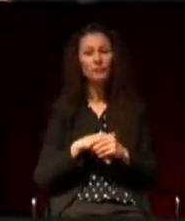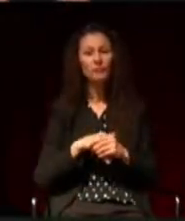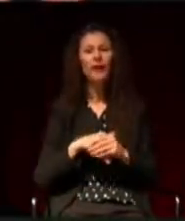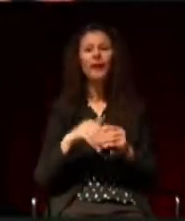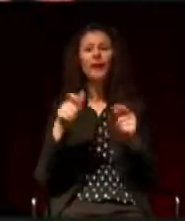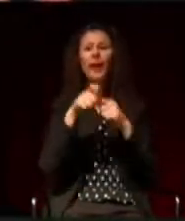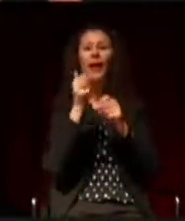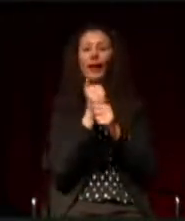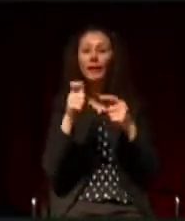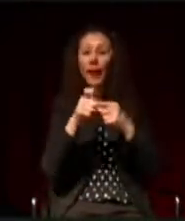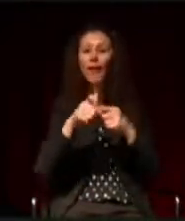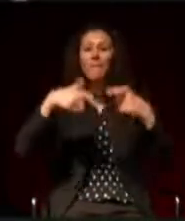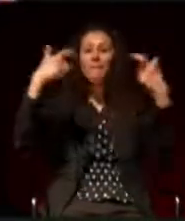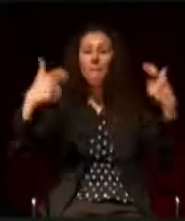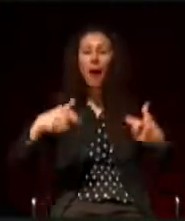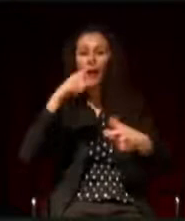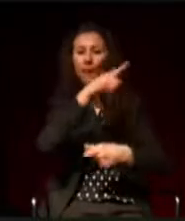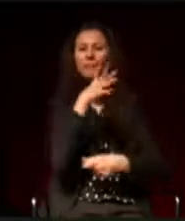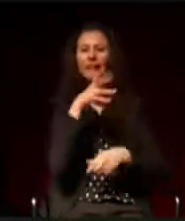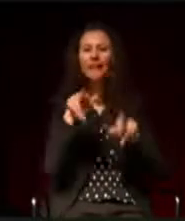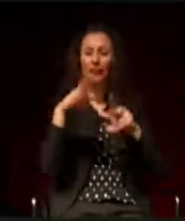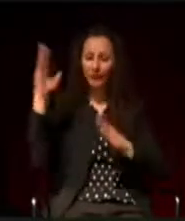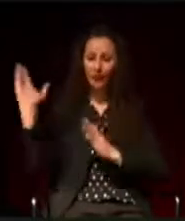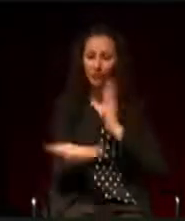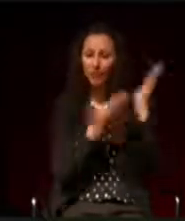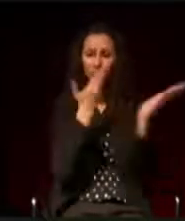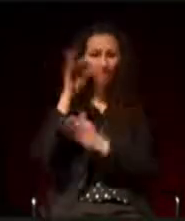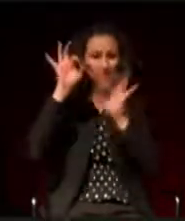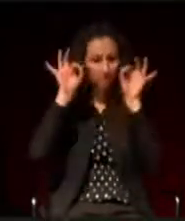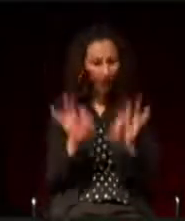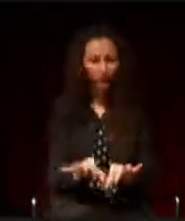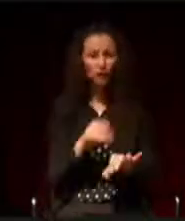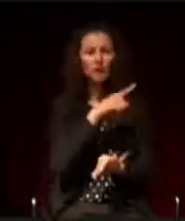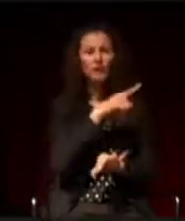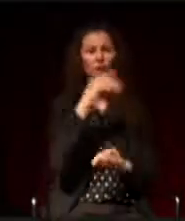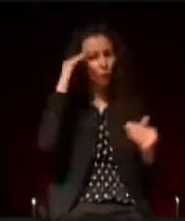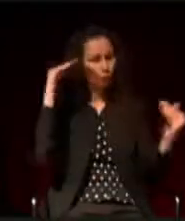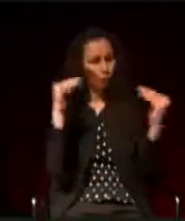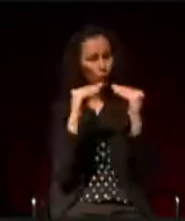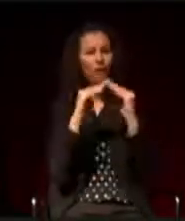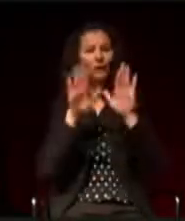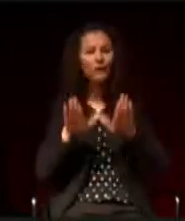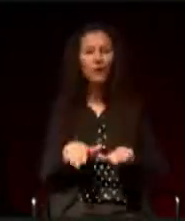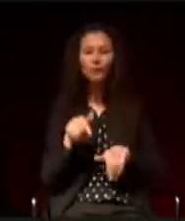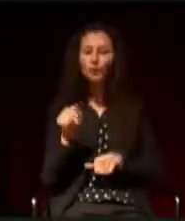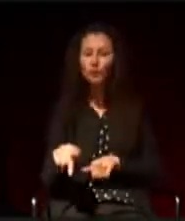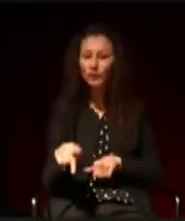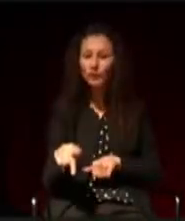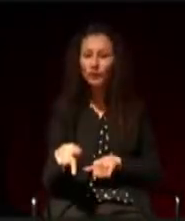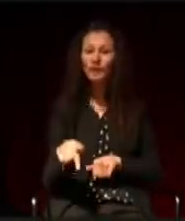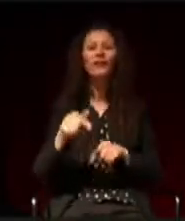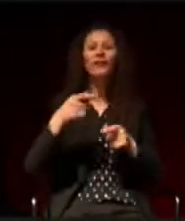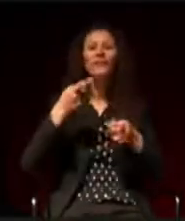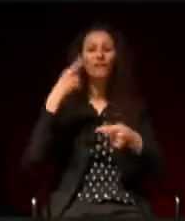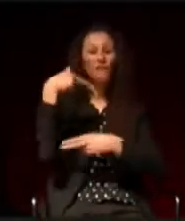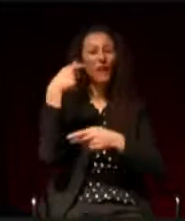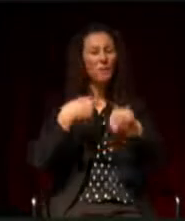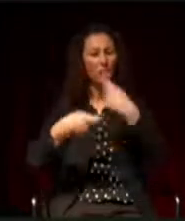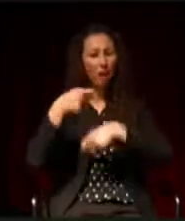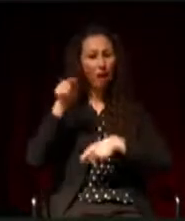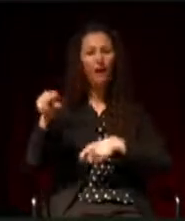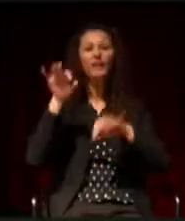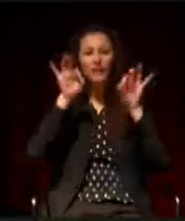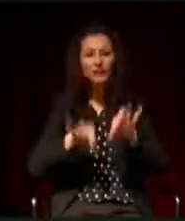Ege Mahallesi'nde de bildiğiniz gibi yıkımlar başlamıştı. Mutabık kalmıştık yüklenici firmayla.